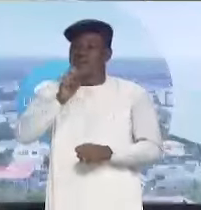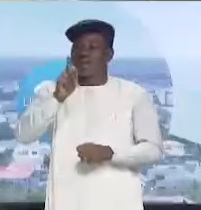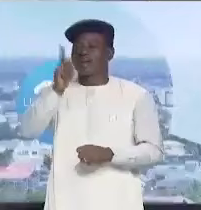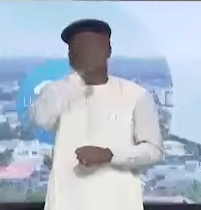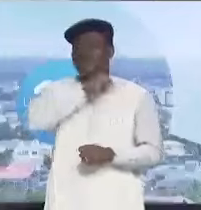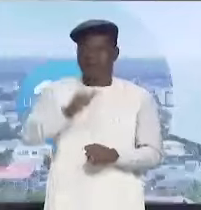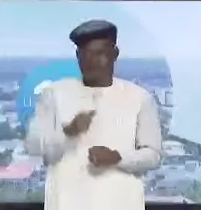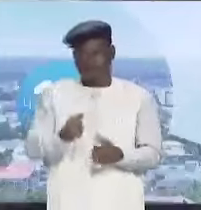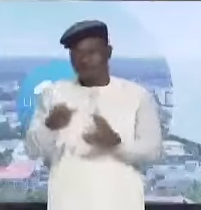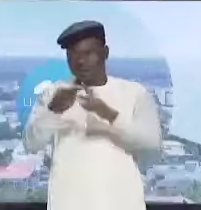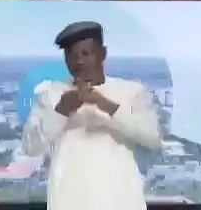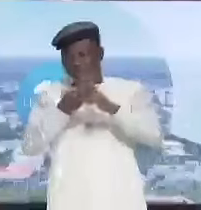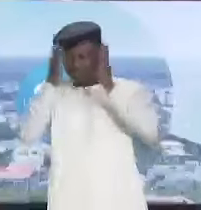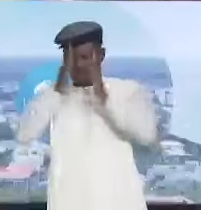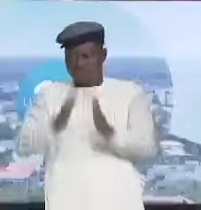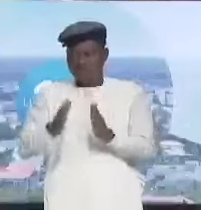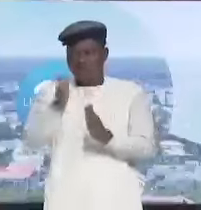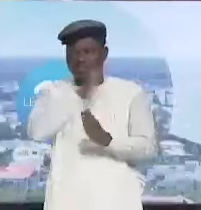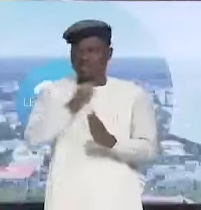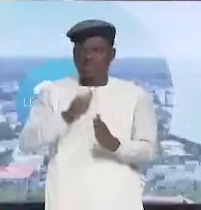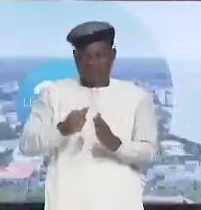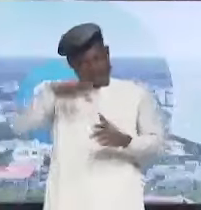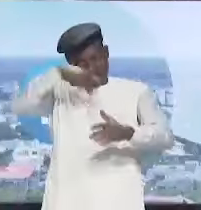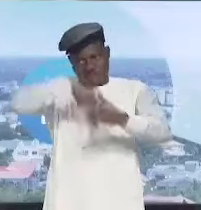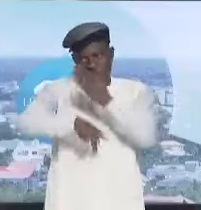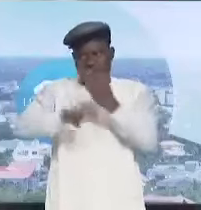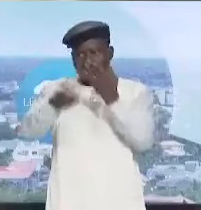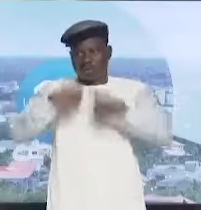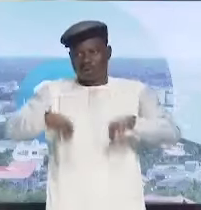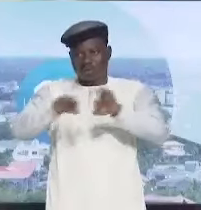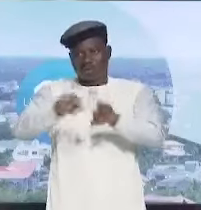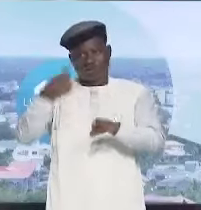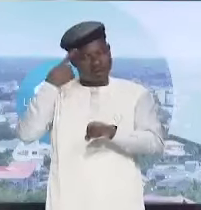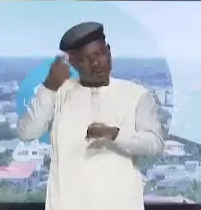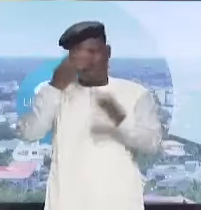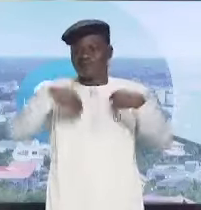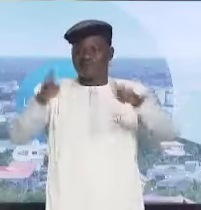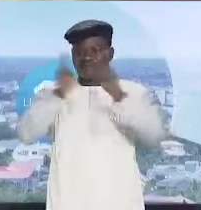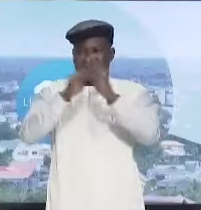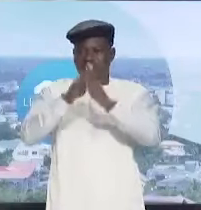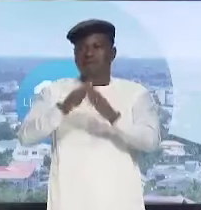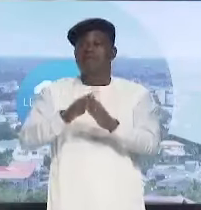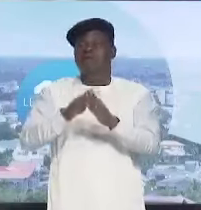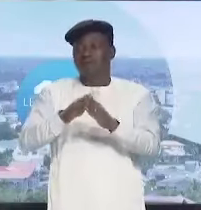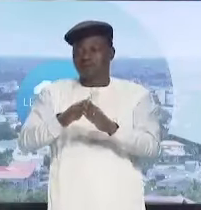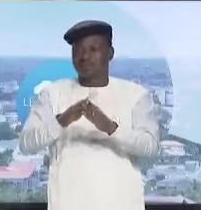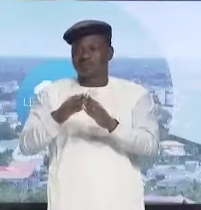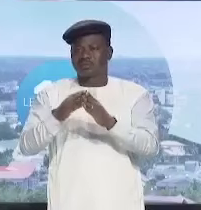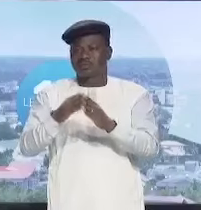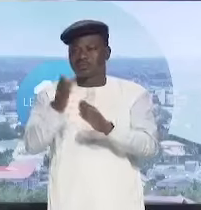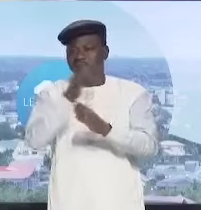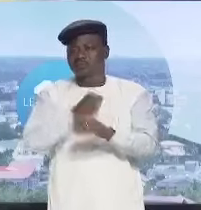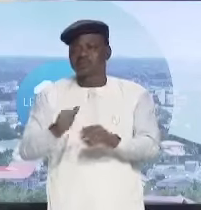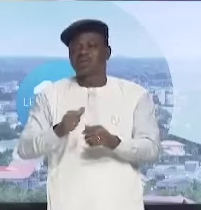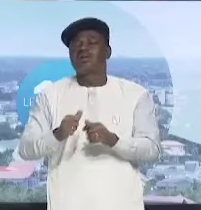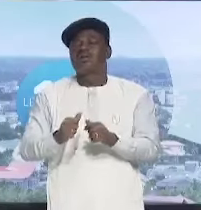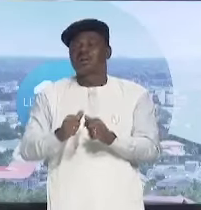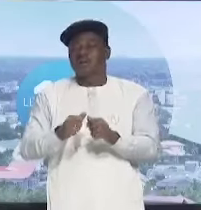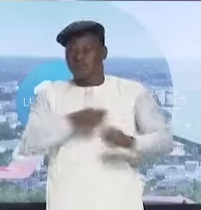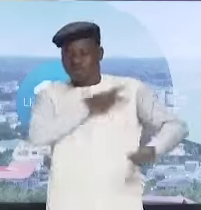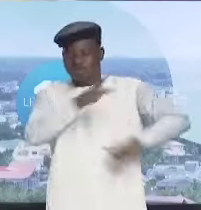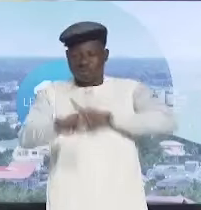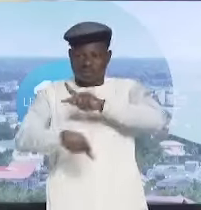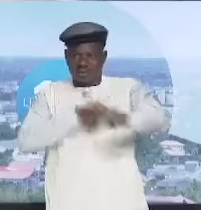hautement rattaché à l'histoire de la ville de Dédougou. C'est l'acte de naissance de Dédougou. Et puis les habitants de Dédougou, premiers